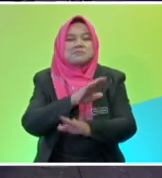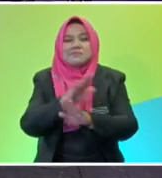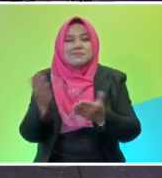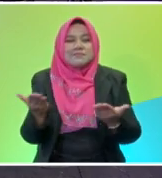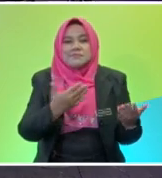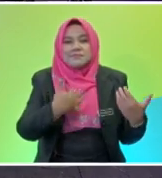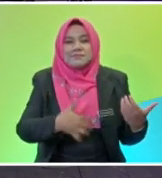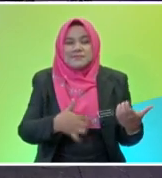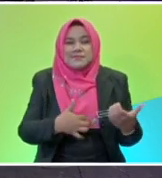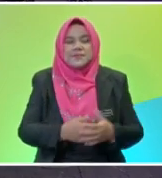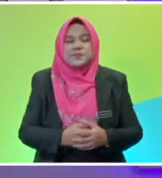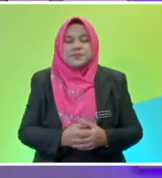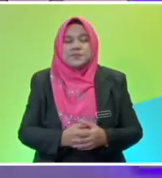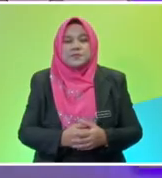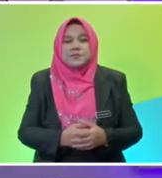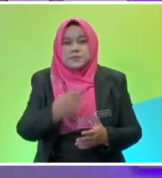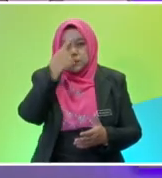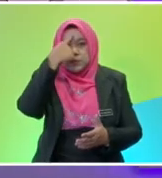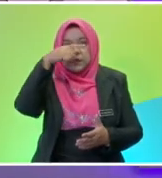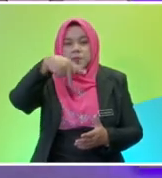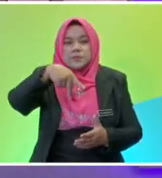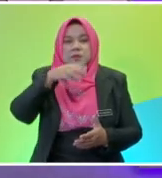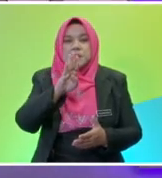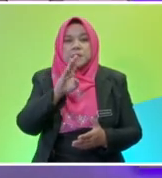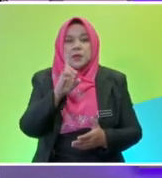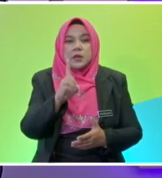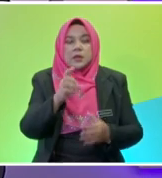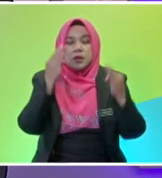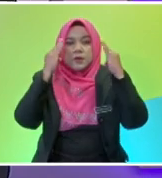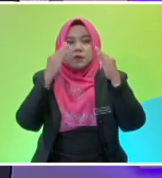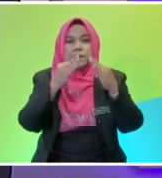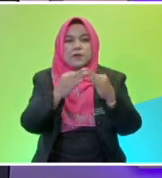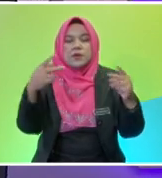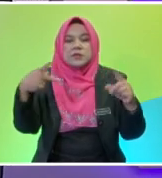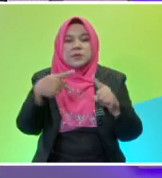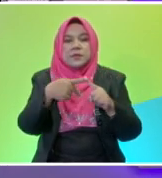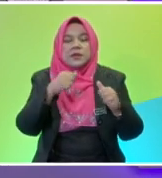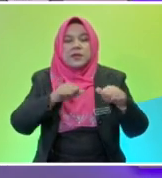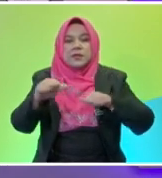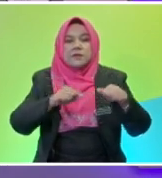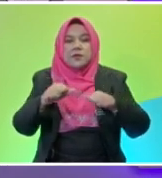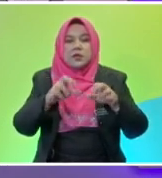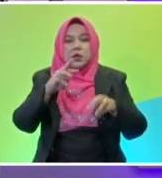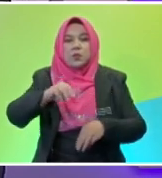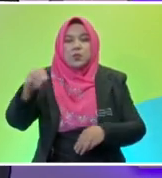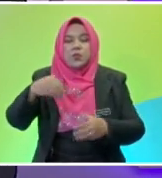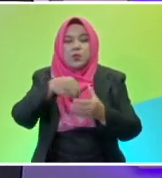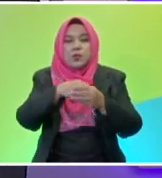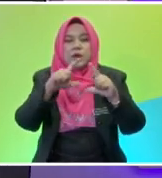kita main Oke jadi untuk PBD ini sebenarnya kita fokus kepada activity murid dan kelas